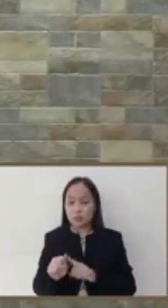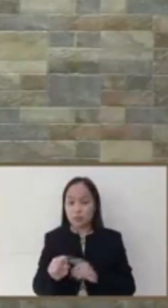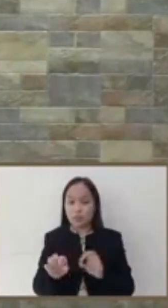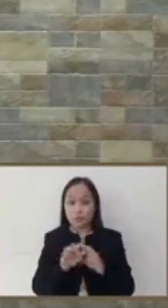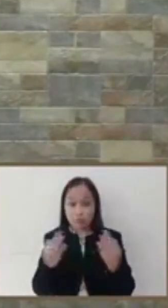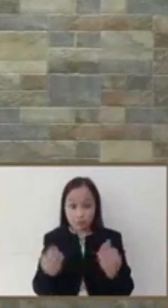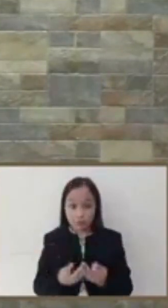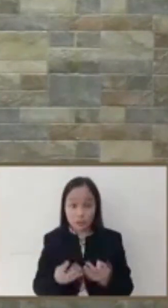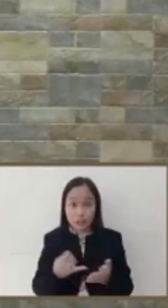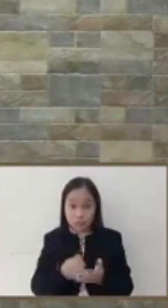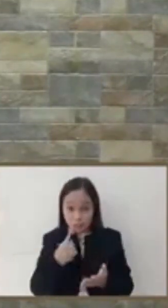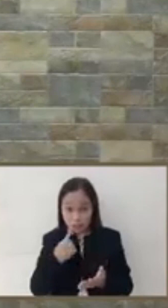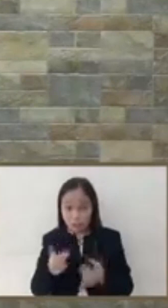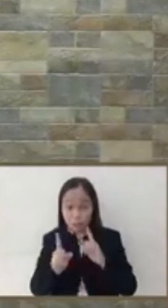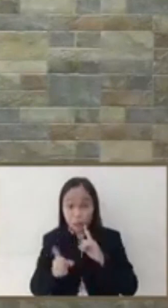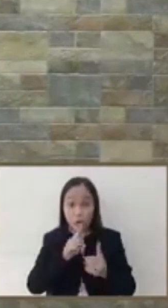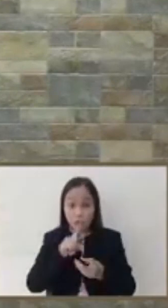usapin po ba nila ang kaluluwa?